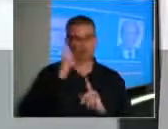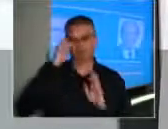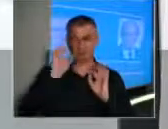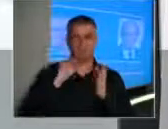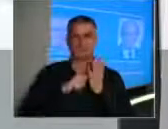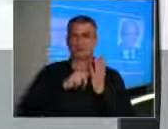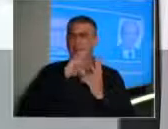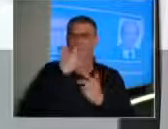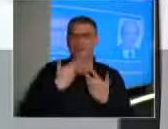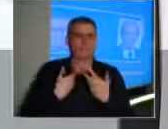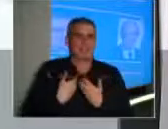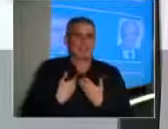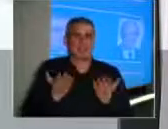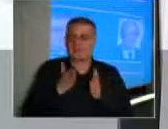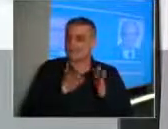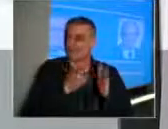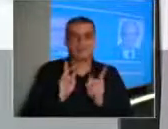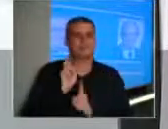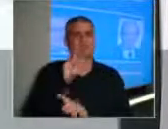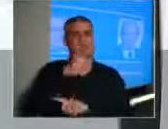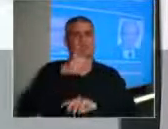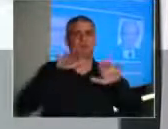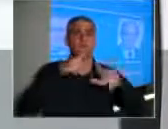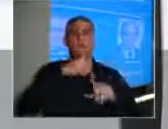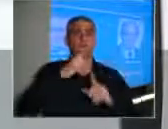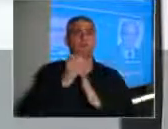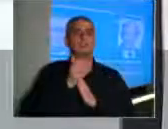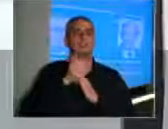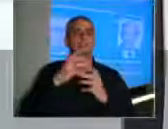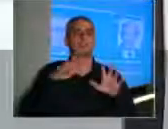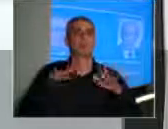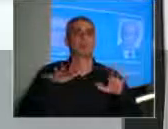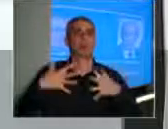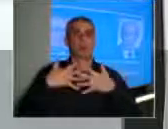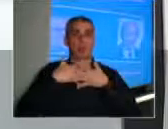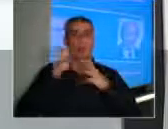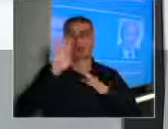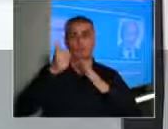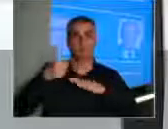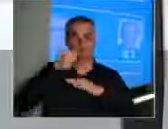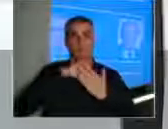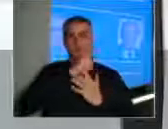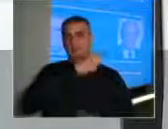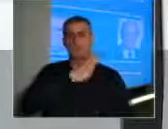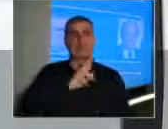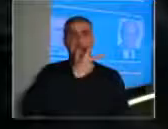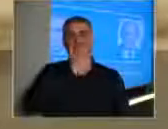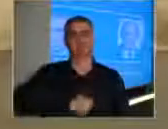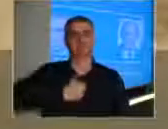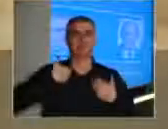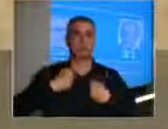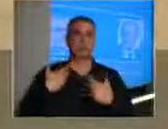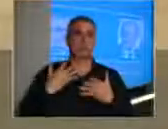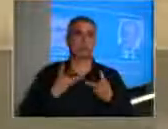כי גנץ אין לו שום נתיב לראשות ממשלה. זה יוביל אבל למפלגת אחדות בראשות נתניהו, כגנץ, כשר ביטחון מאוד